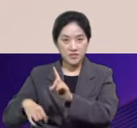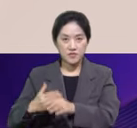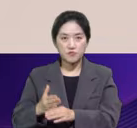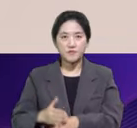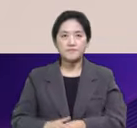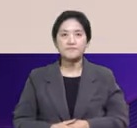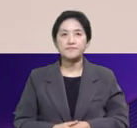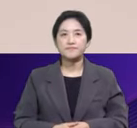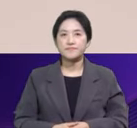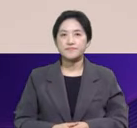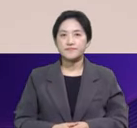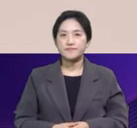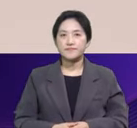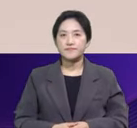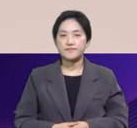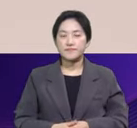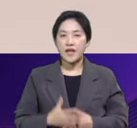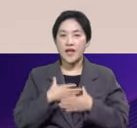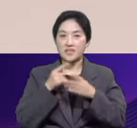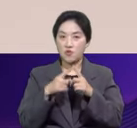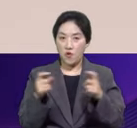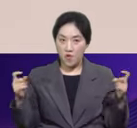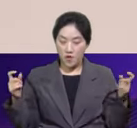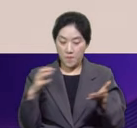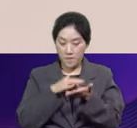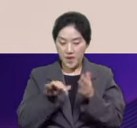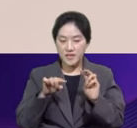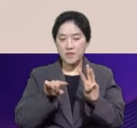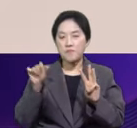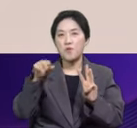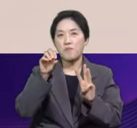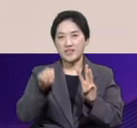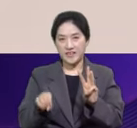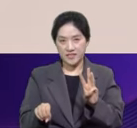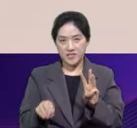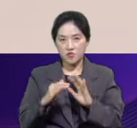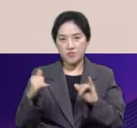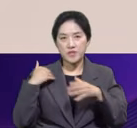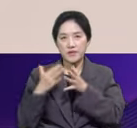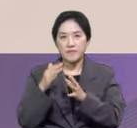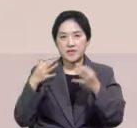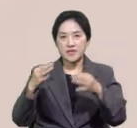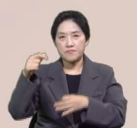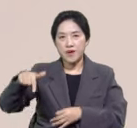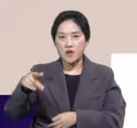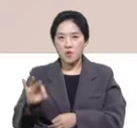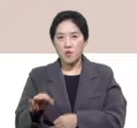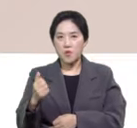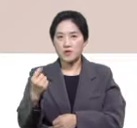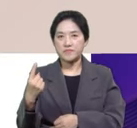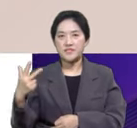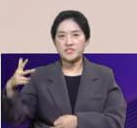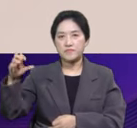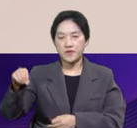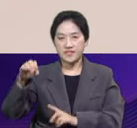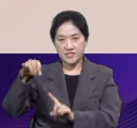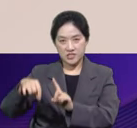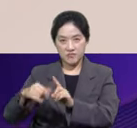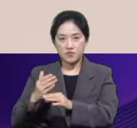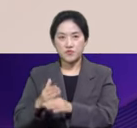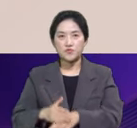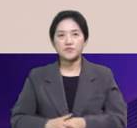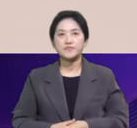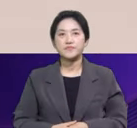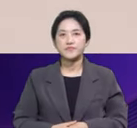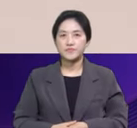있습니다. 경기 안성은 개표 3.5% 진행됐군요. 국민의힘 김학용 후보가 51.7%로 현재 1위입니다.